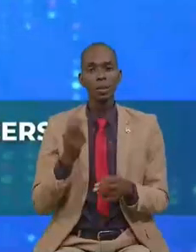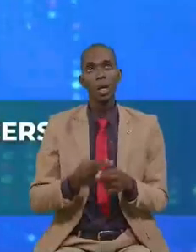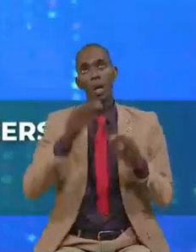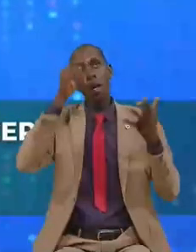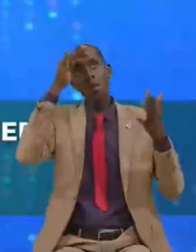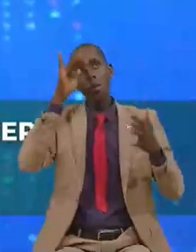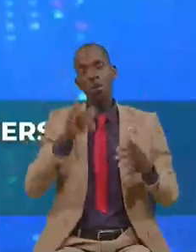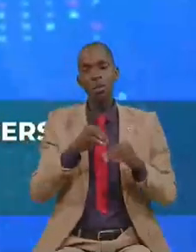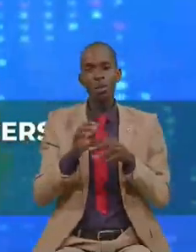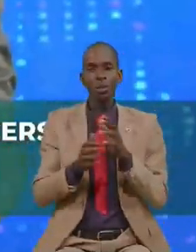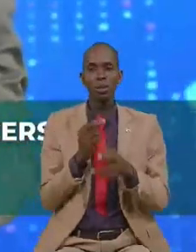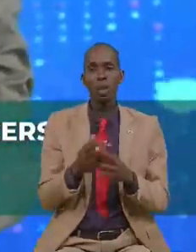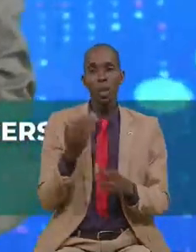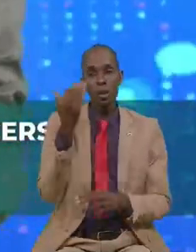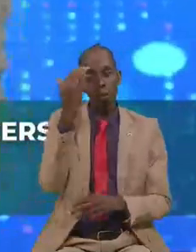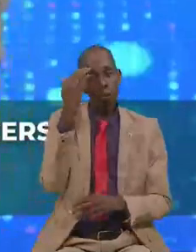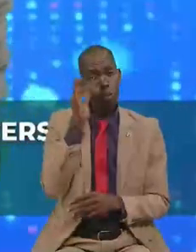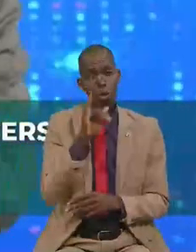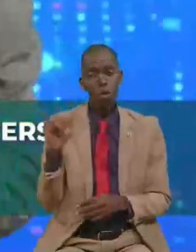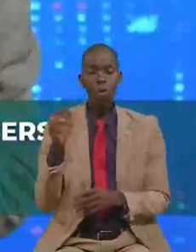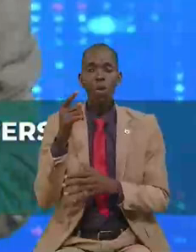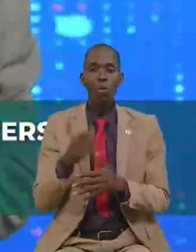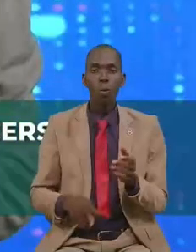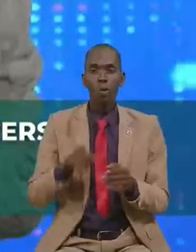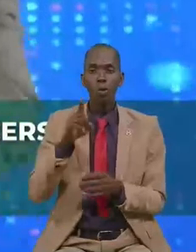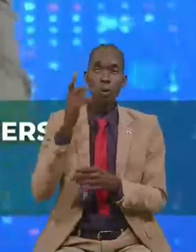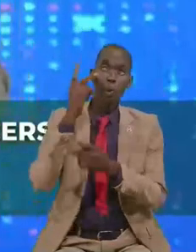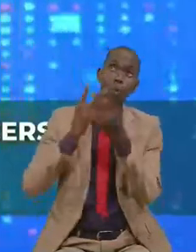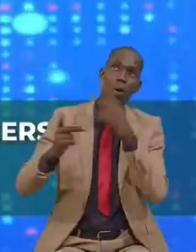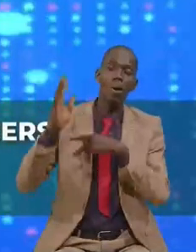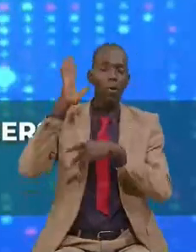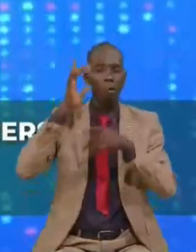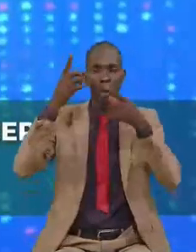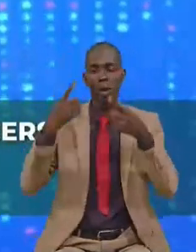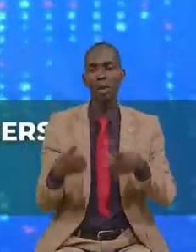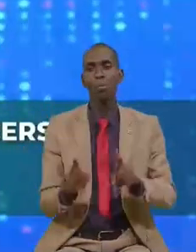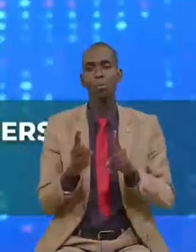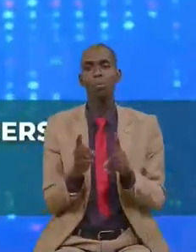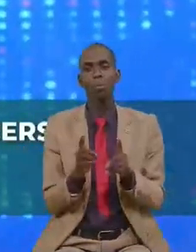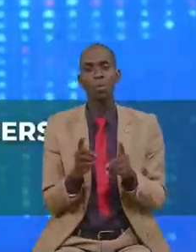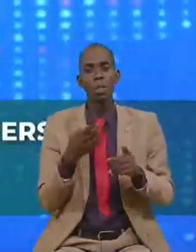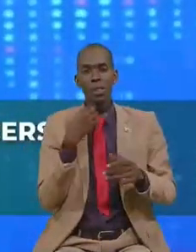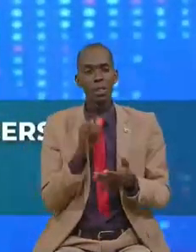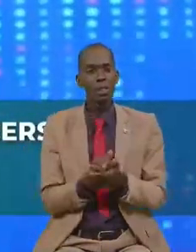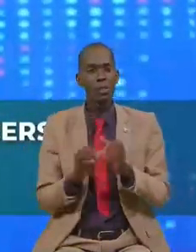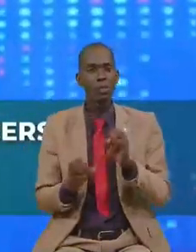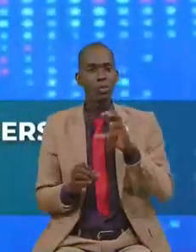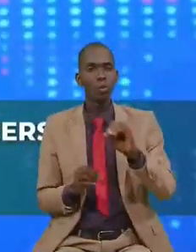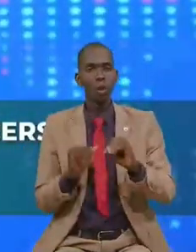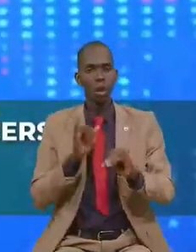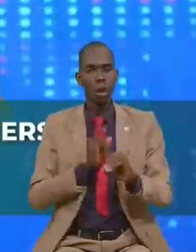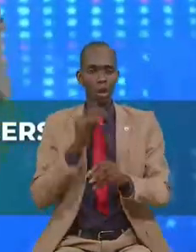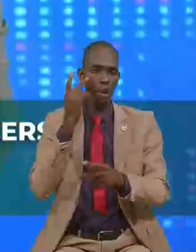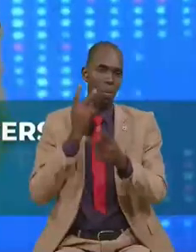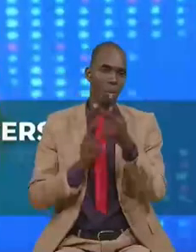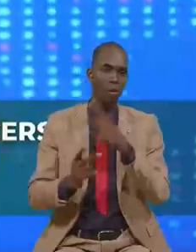attente, sachant que ce que tu prophétises va s'accomplir. Il dit, je prophétisais selon